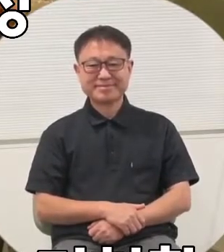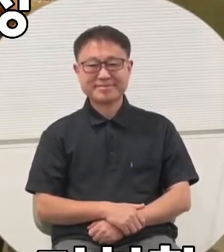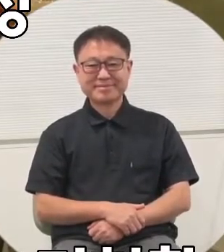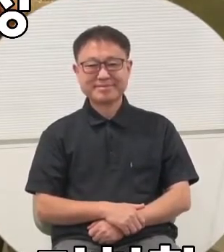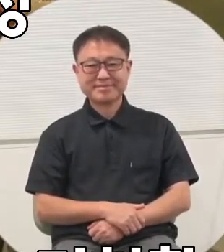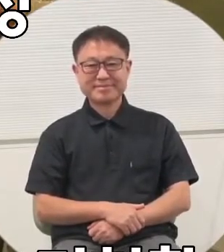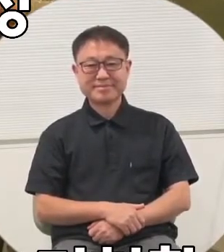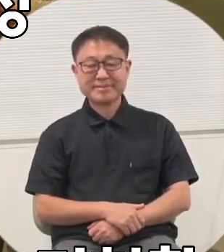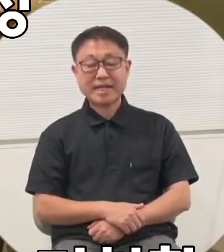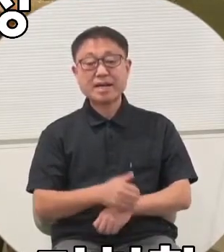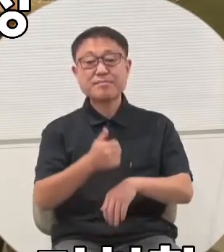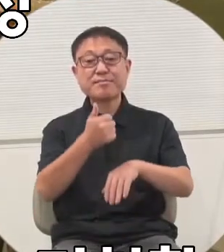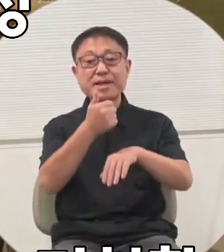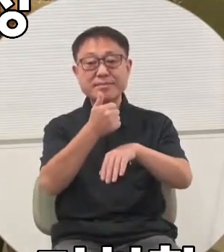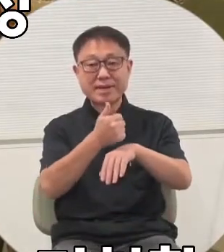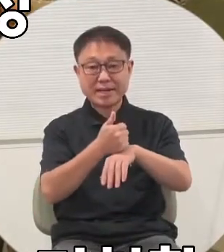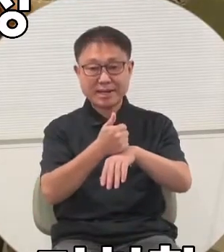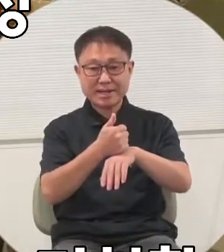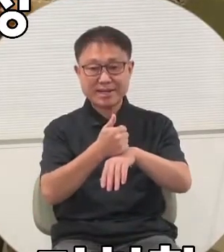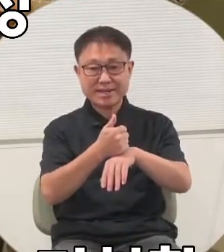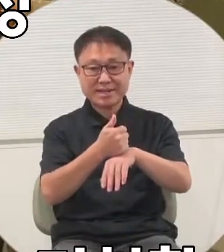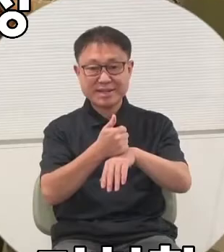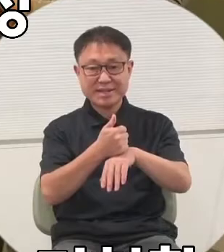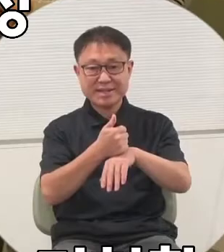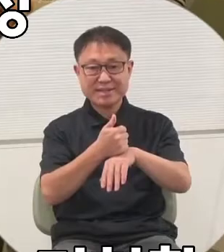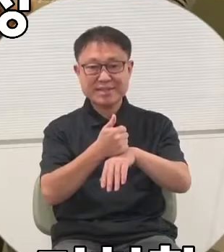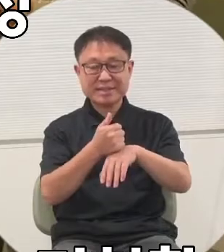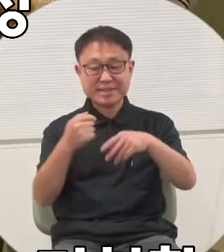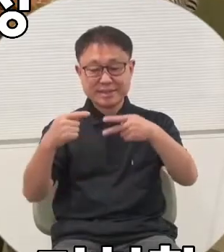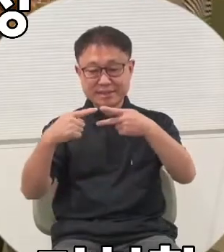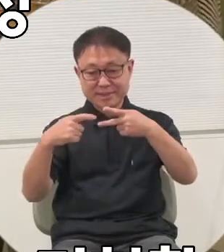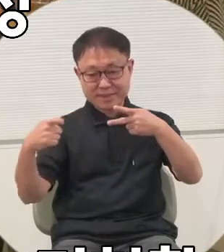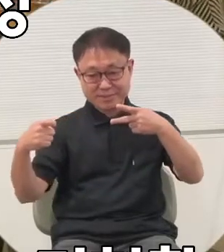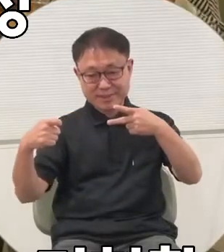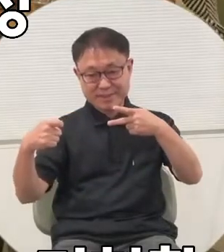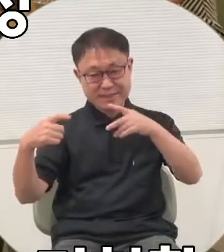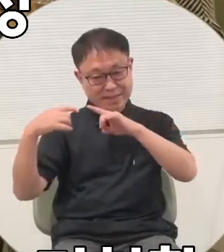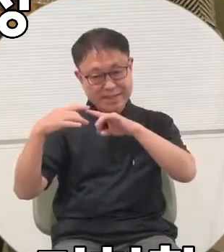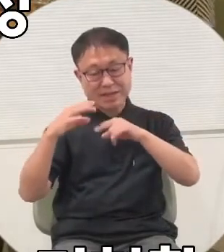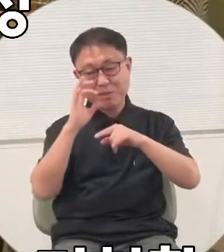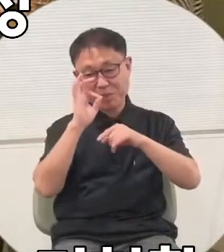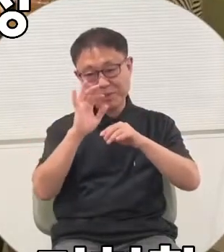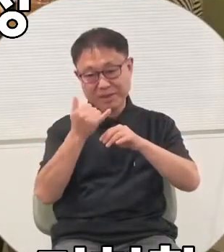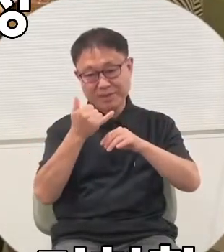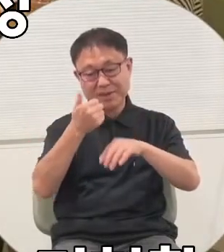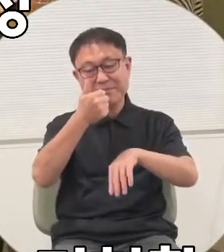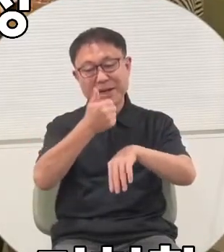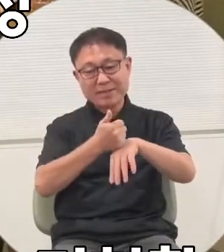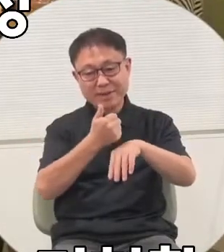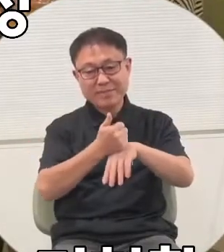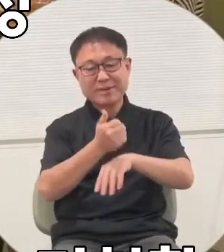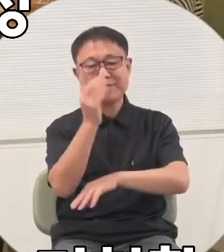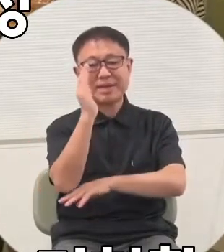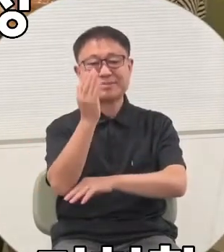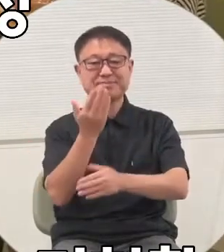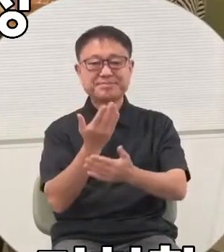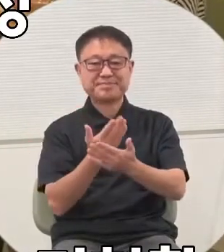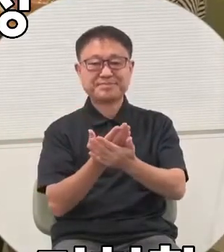그러면 마지막으로 저희 서대문 주민분들 보고 계신 분들께 좀 마지막 말씀 한 마디씩 해주십시오.